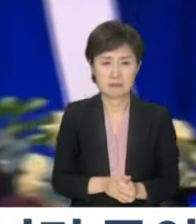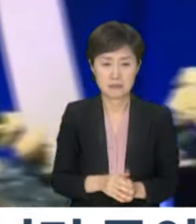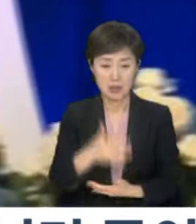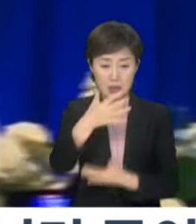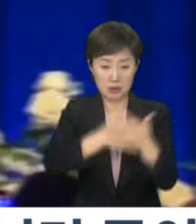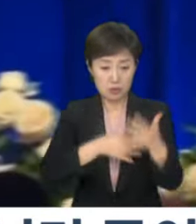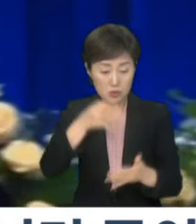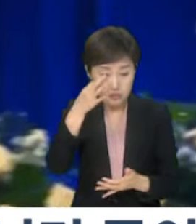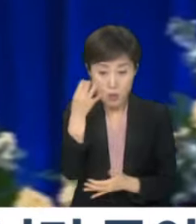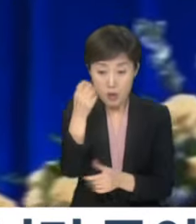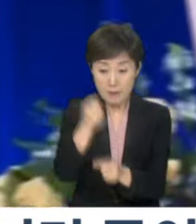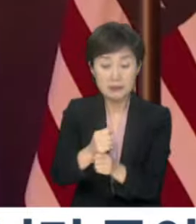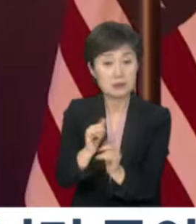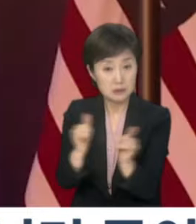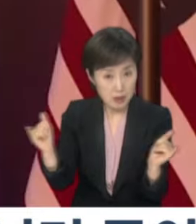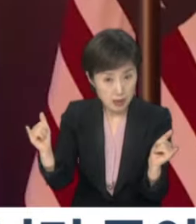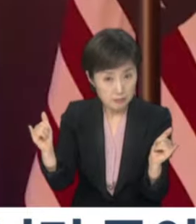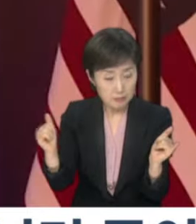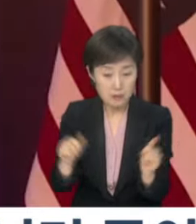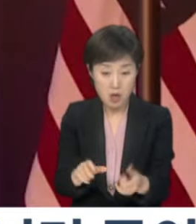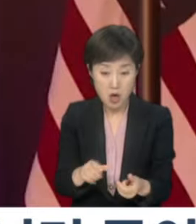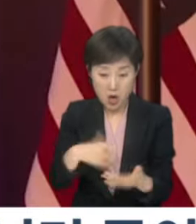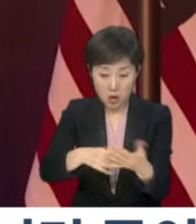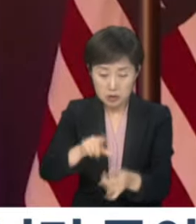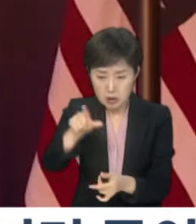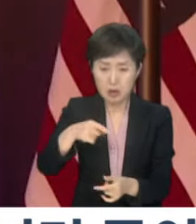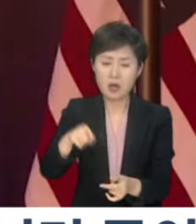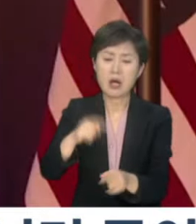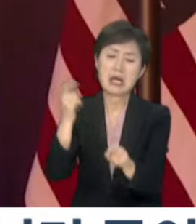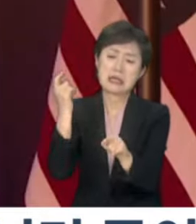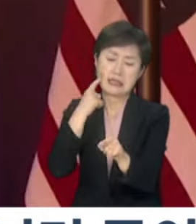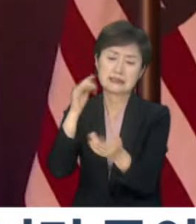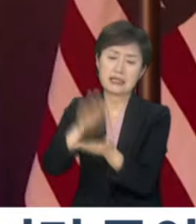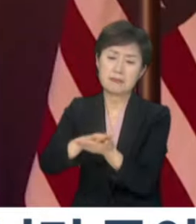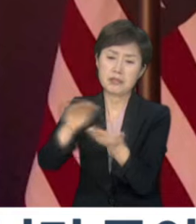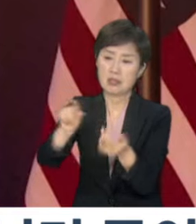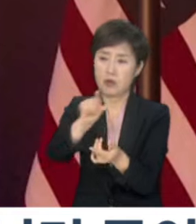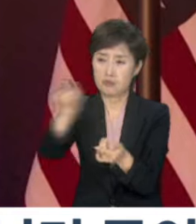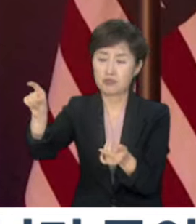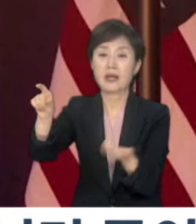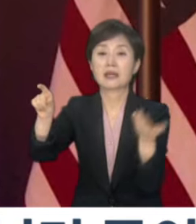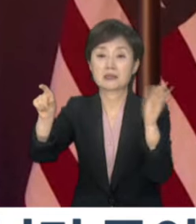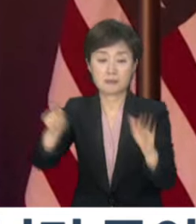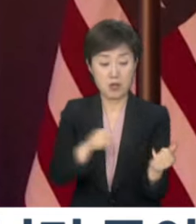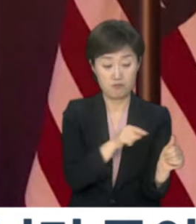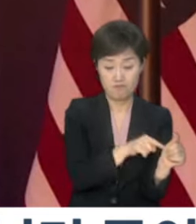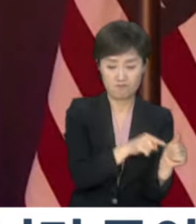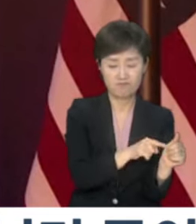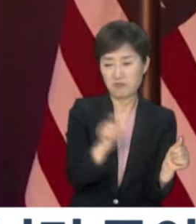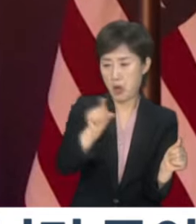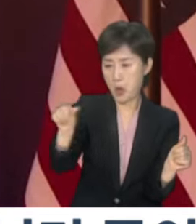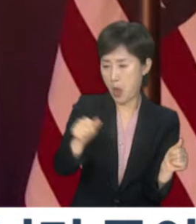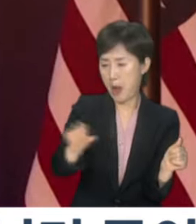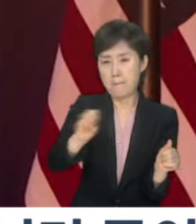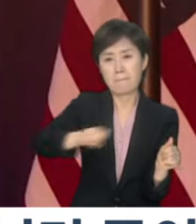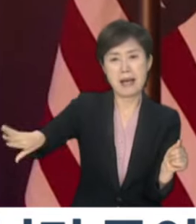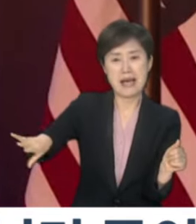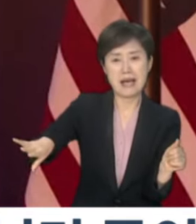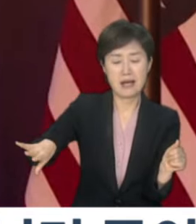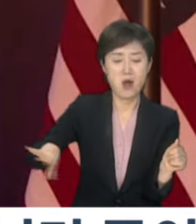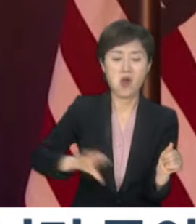영상의 원 제작자는이 영상을 올리면서 조작된 패러디 영상임을 표시했지만 머스크는이를 표시하지